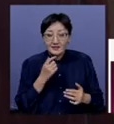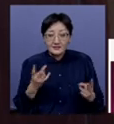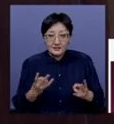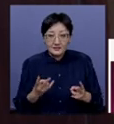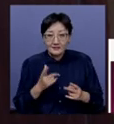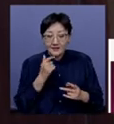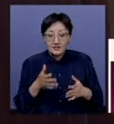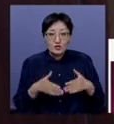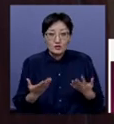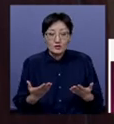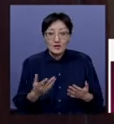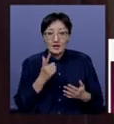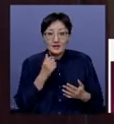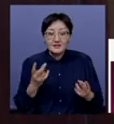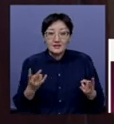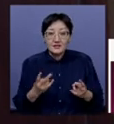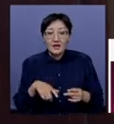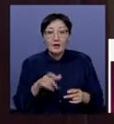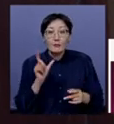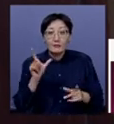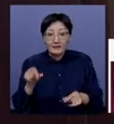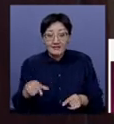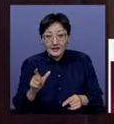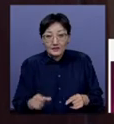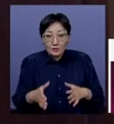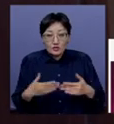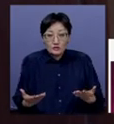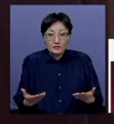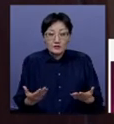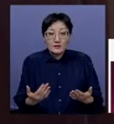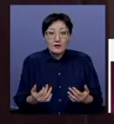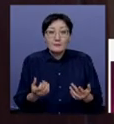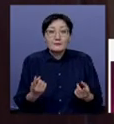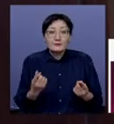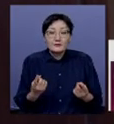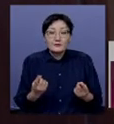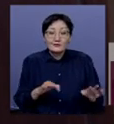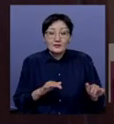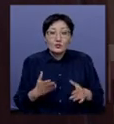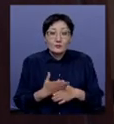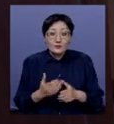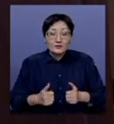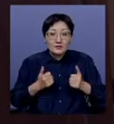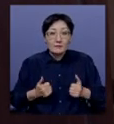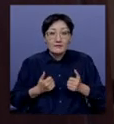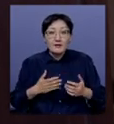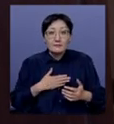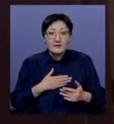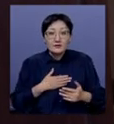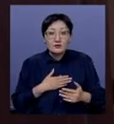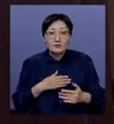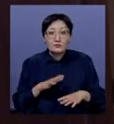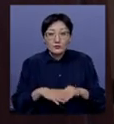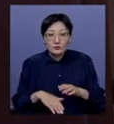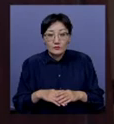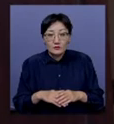қан жоқ, қанға баратын адам жоқ деп жүре бергенше бір әрекет жасамадыңыздар ма? Менің қолымның не керегі болды